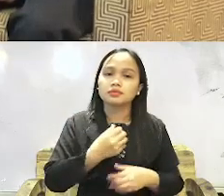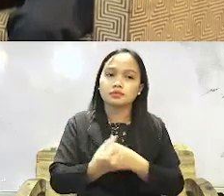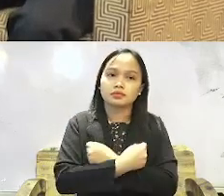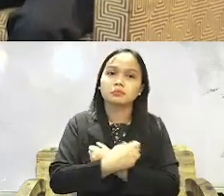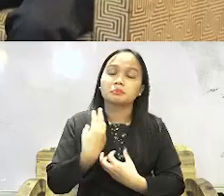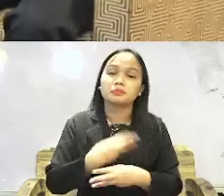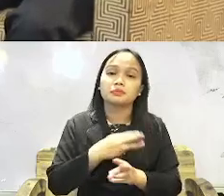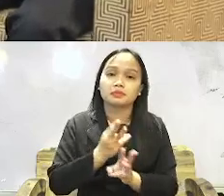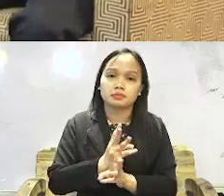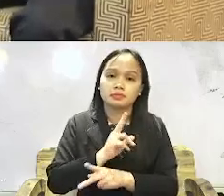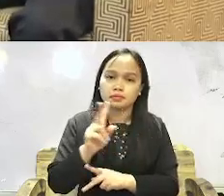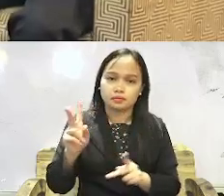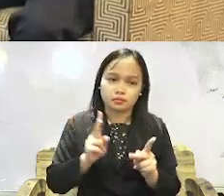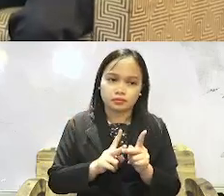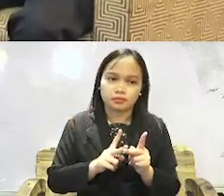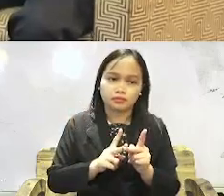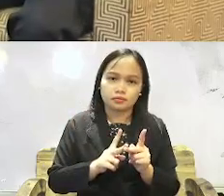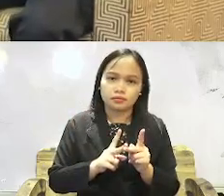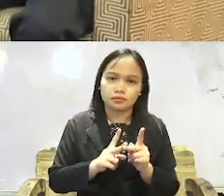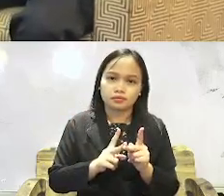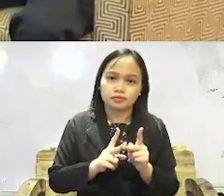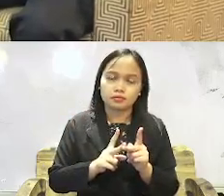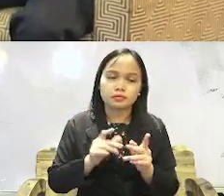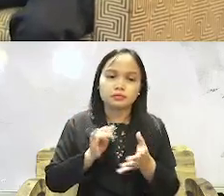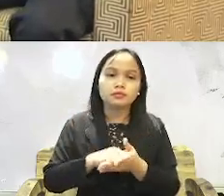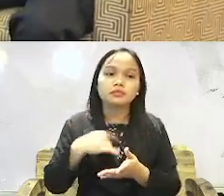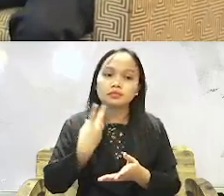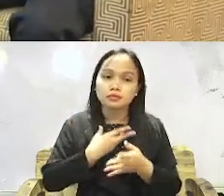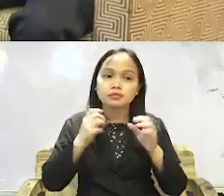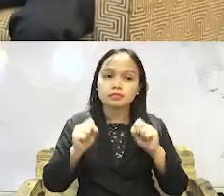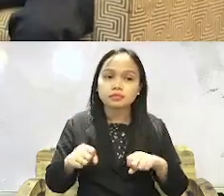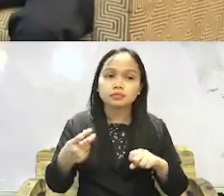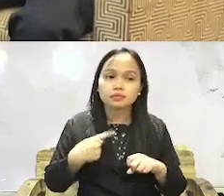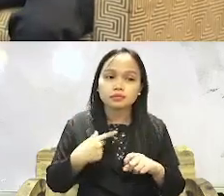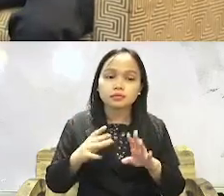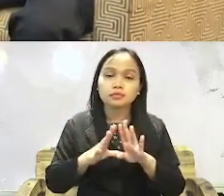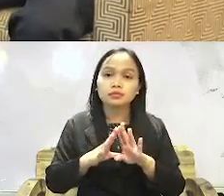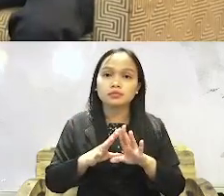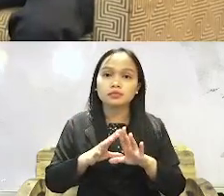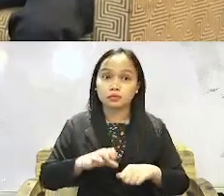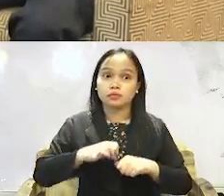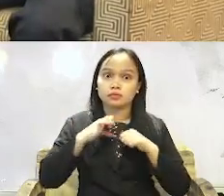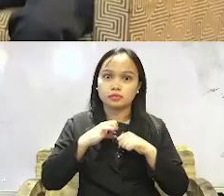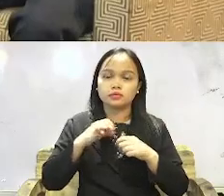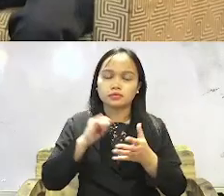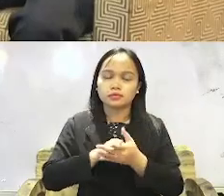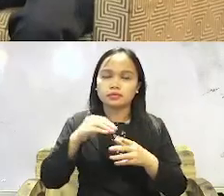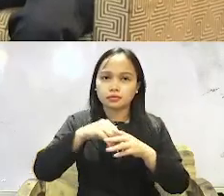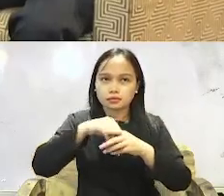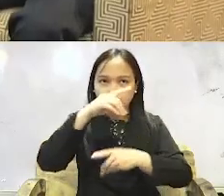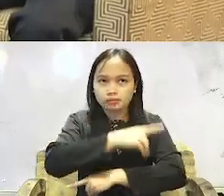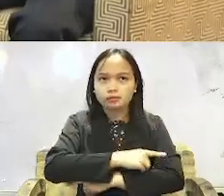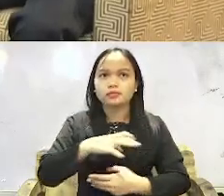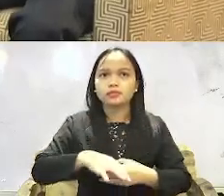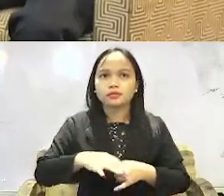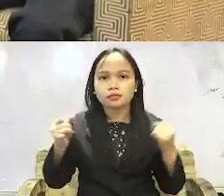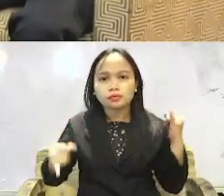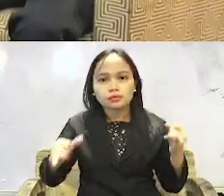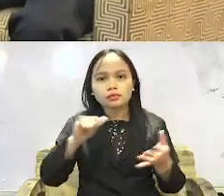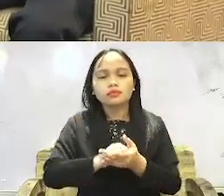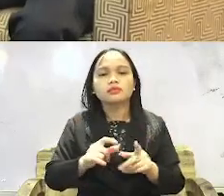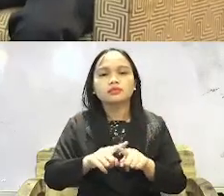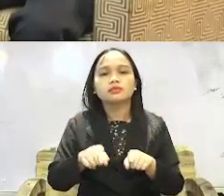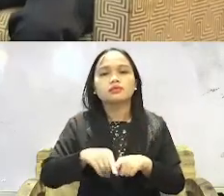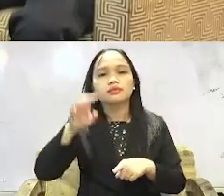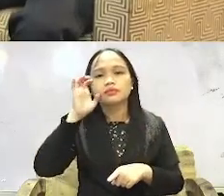made perfect. You see? That we may have boldness in the day of judgment because as He is,